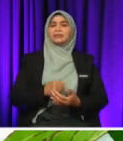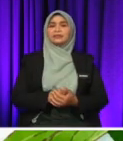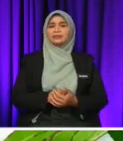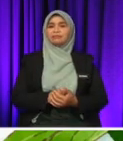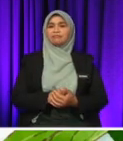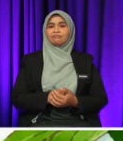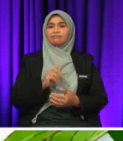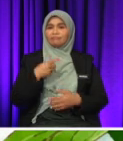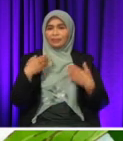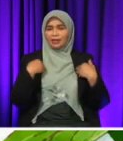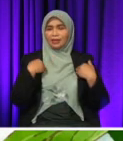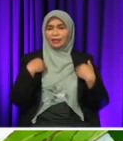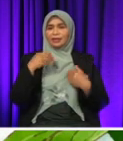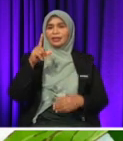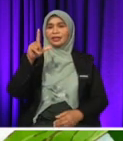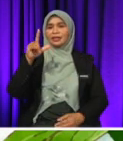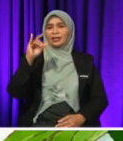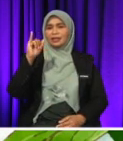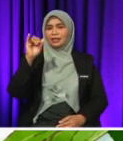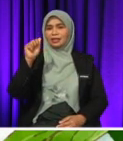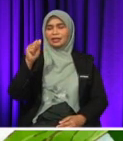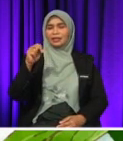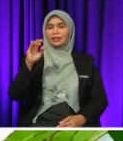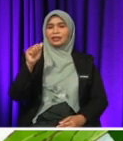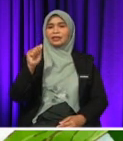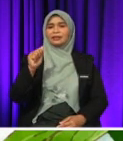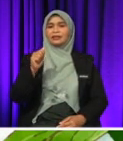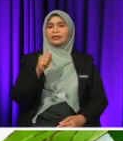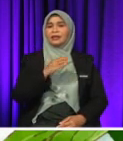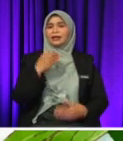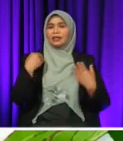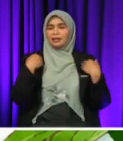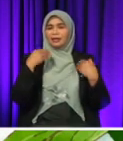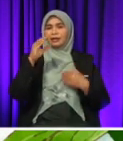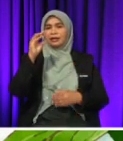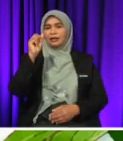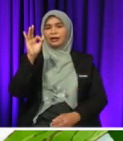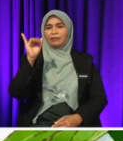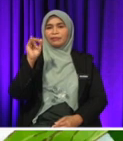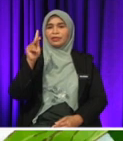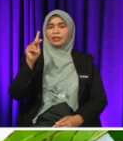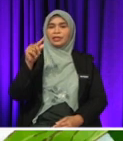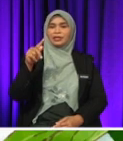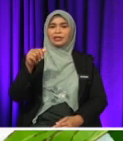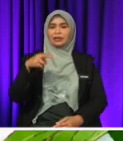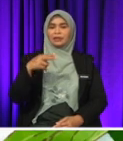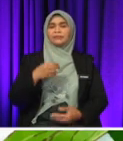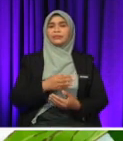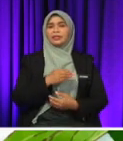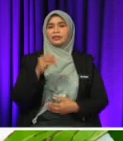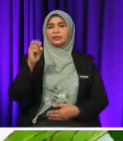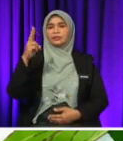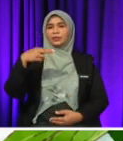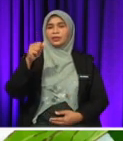kita ada nurliana kita dan juga kita ada Nur Suhana jadi untuk pengetahuan